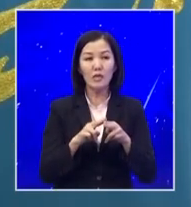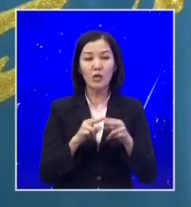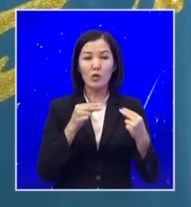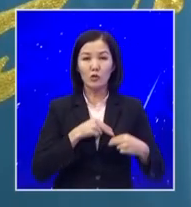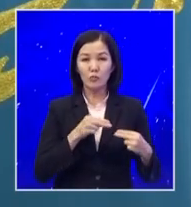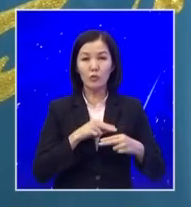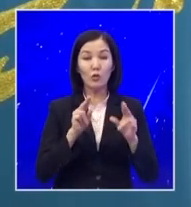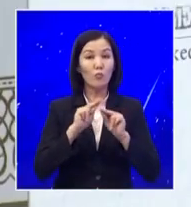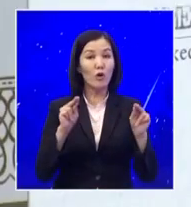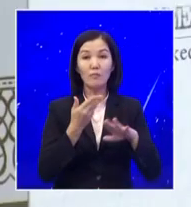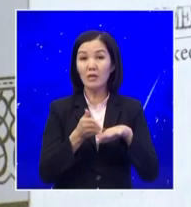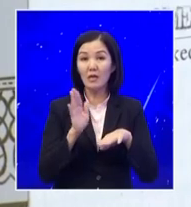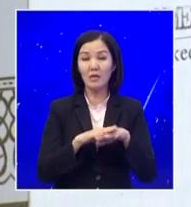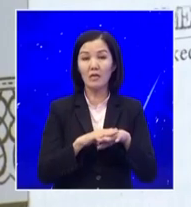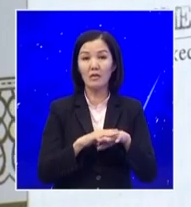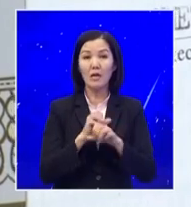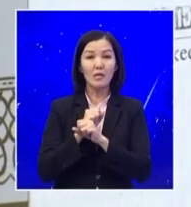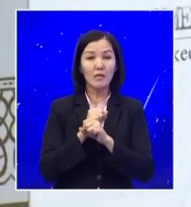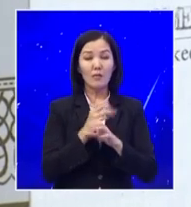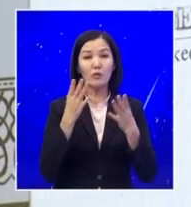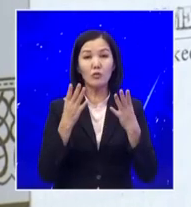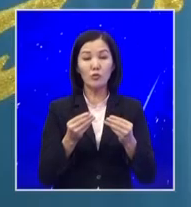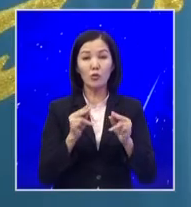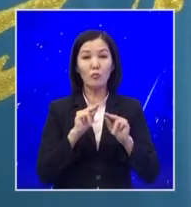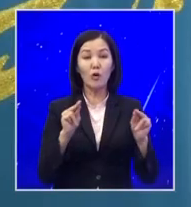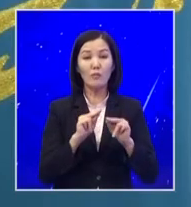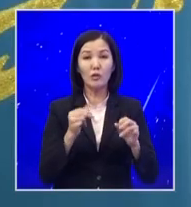істеу мұғалімдерге де оңай емес. Демалыс уақытында да мұғалімдер бос